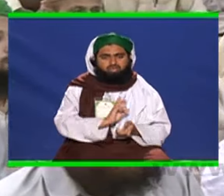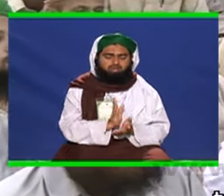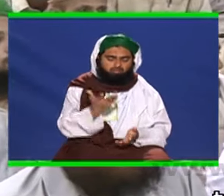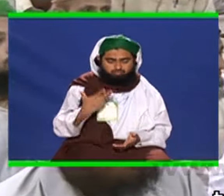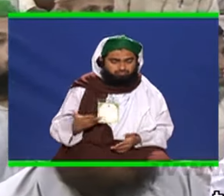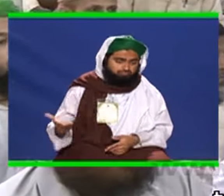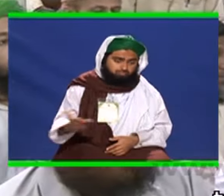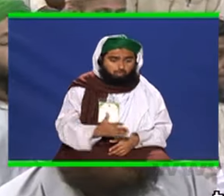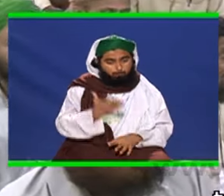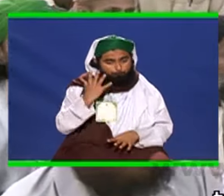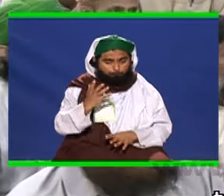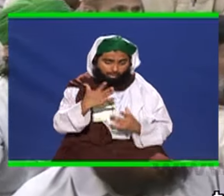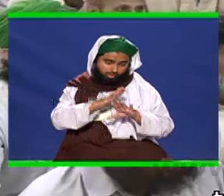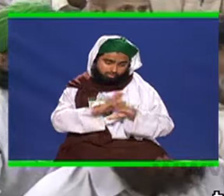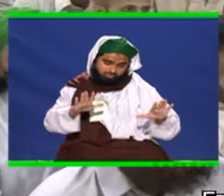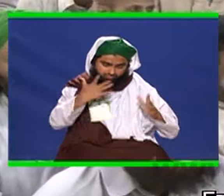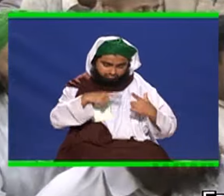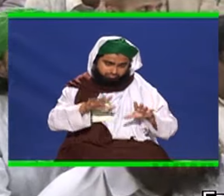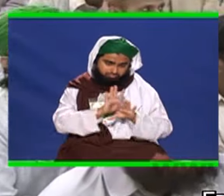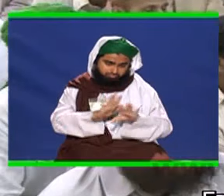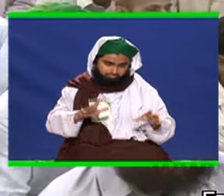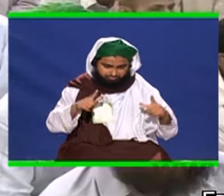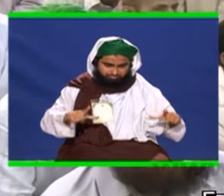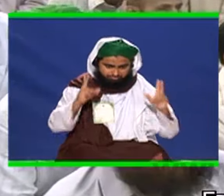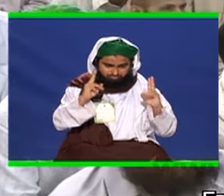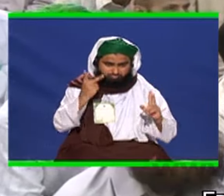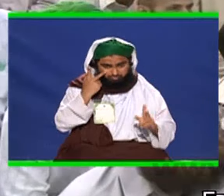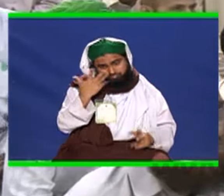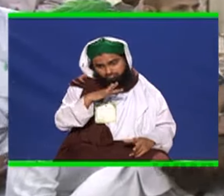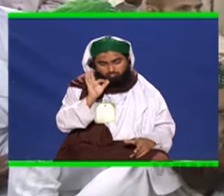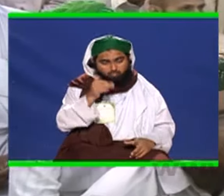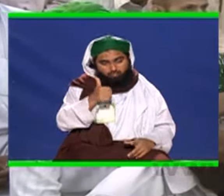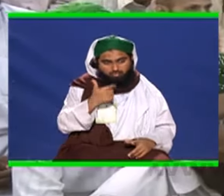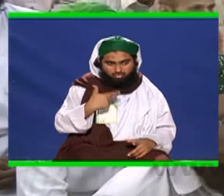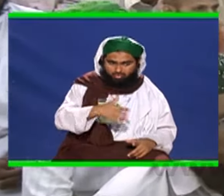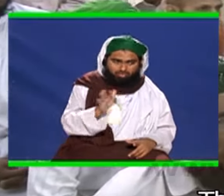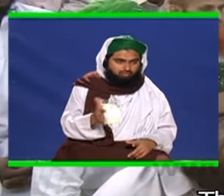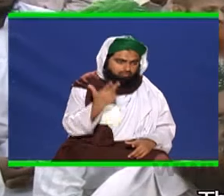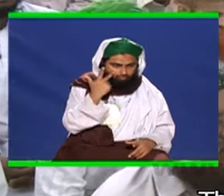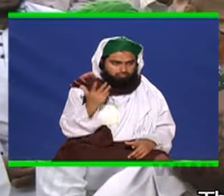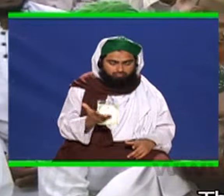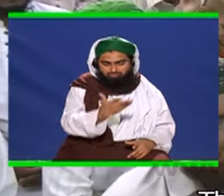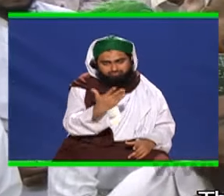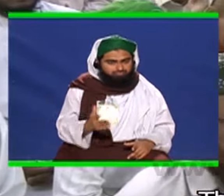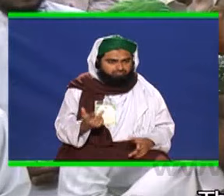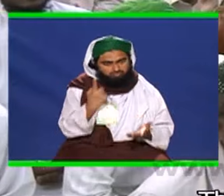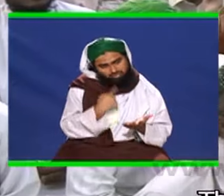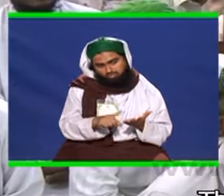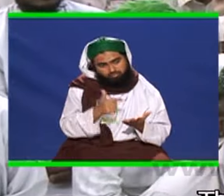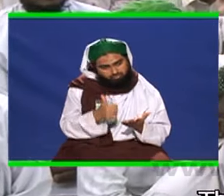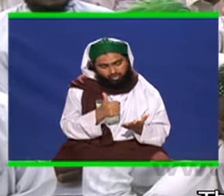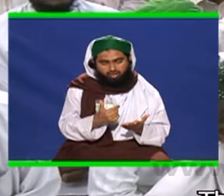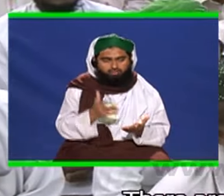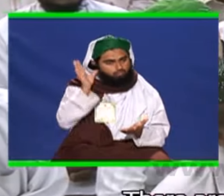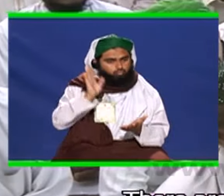تو منع نہیں ہے. اب پکے فرش ہیں, اس کو بہترین قالین بچھے ہوئے ہیں, آپ جا کر دیکھ لیں. تو اب جب یہ سب منع